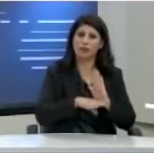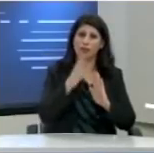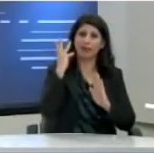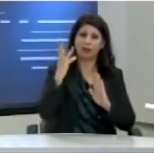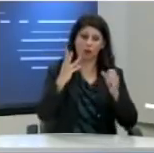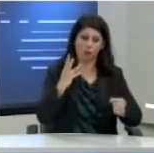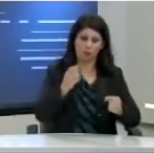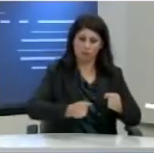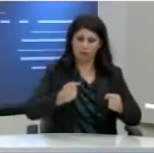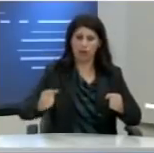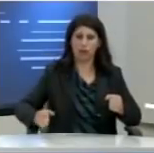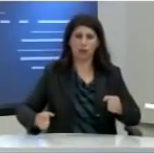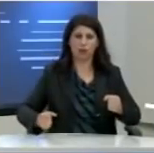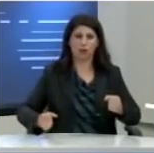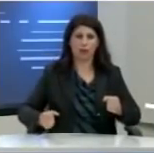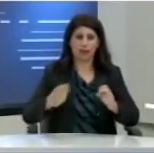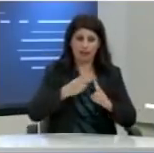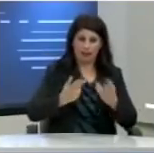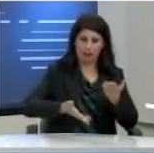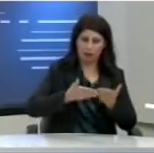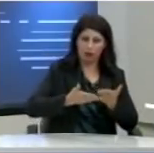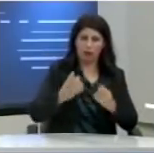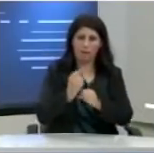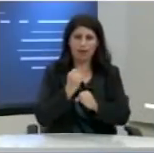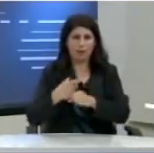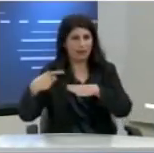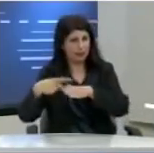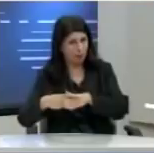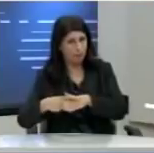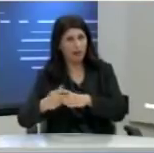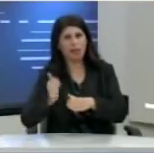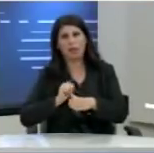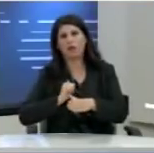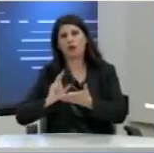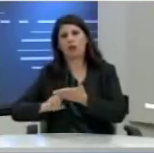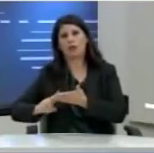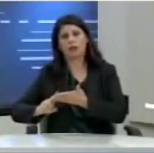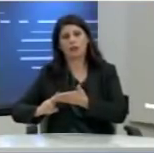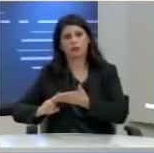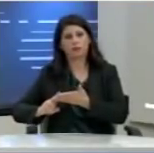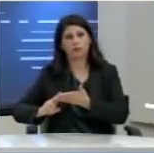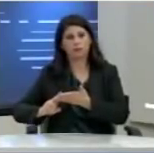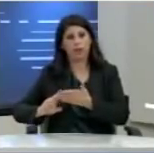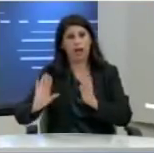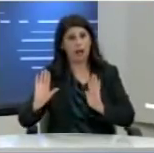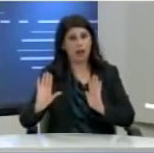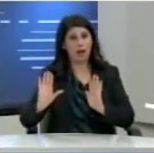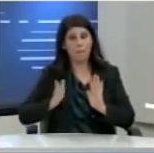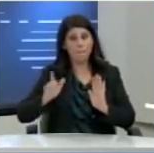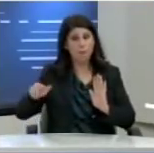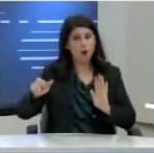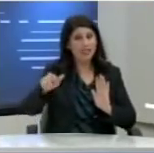πυλώνων. Κύρια και επικουρική, επαγγελματικά ταμεία και ιδιωτική ασφάλιση. Όμως οι